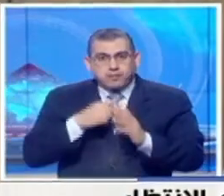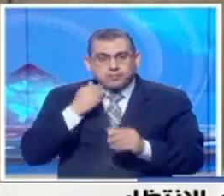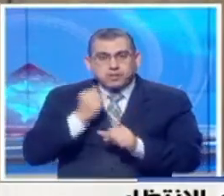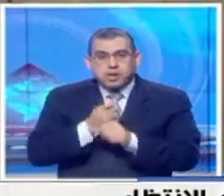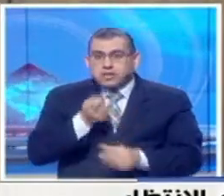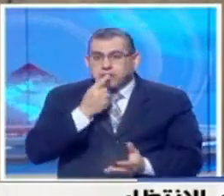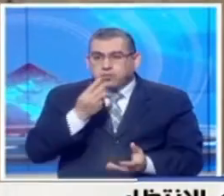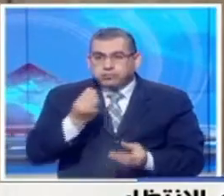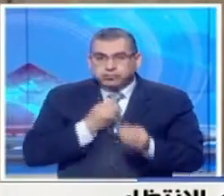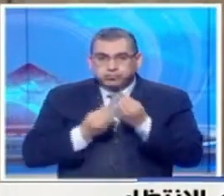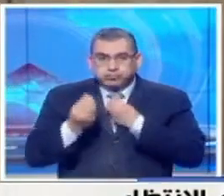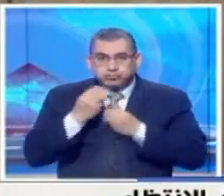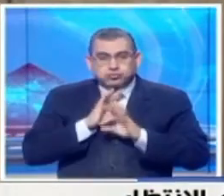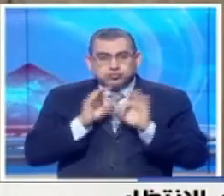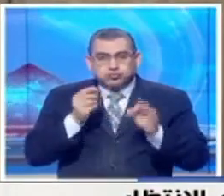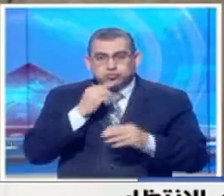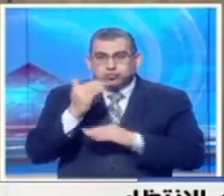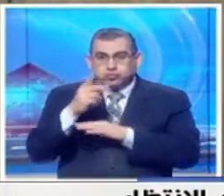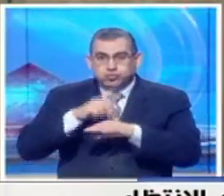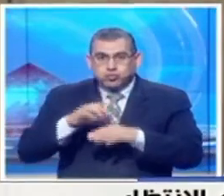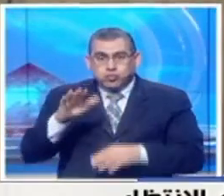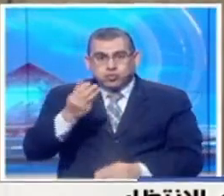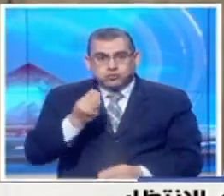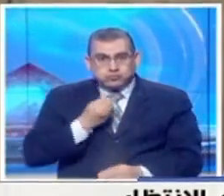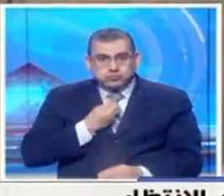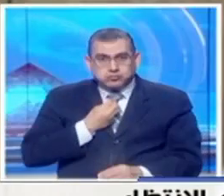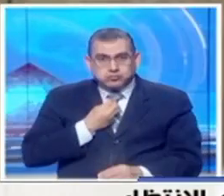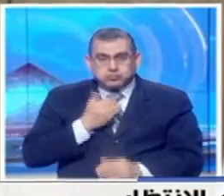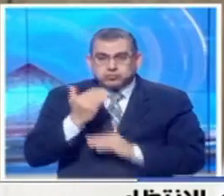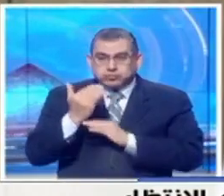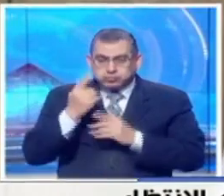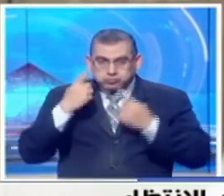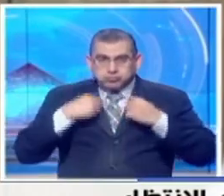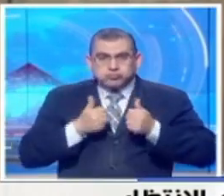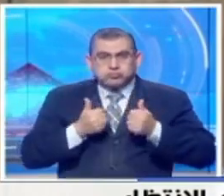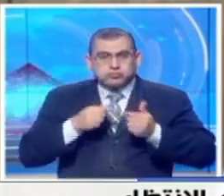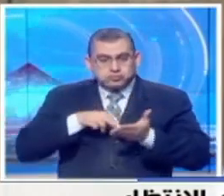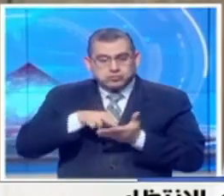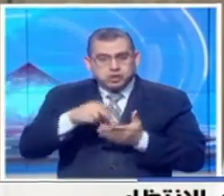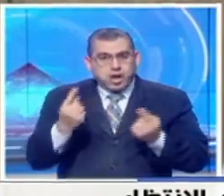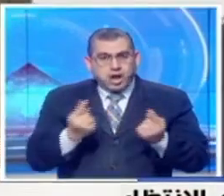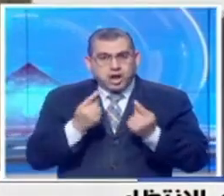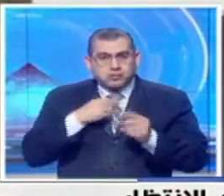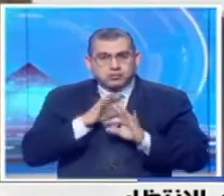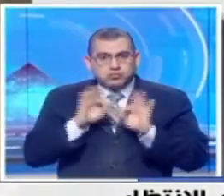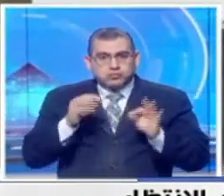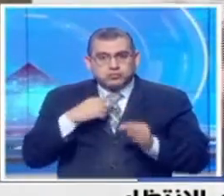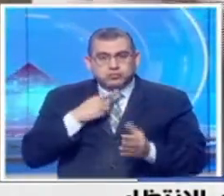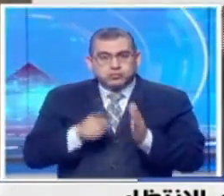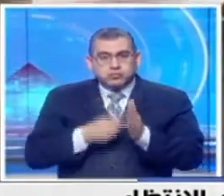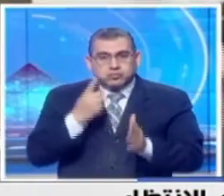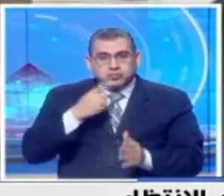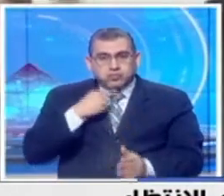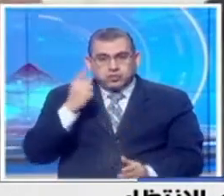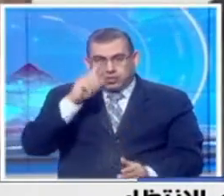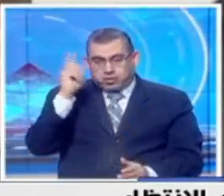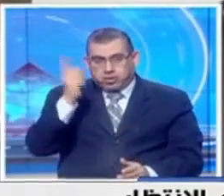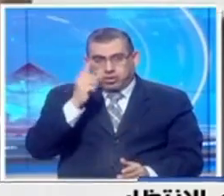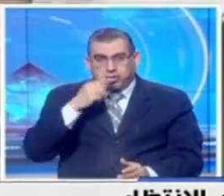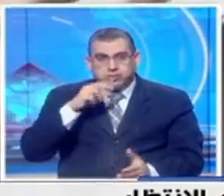خدت العلاج وبارشادات الدكاتره كلهم رجعت طبيعي جدا، بدات اتحرك عادي واكل. مره جالي عدم توازن